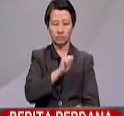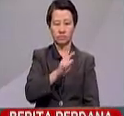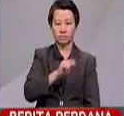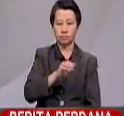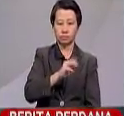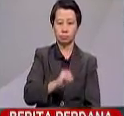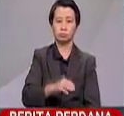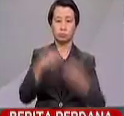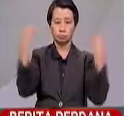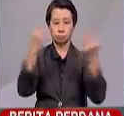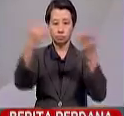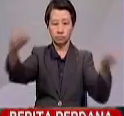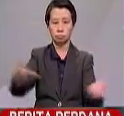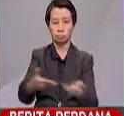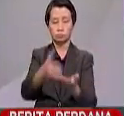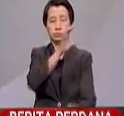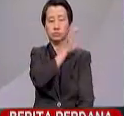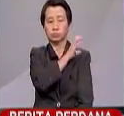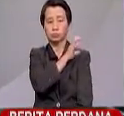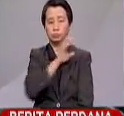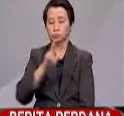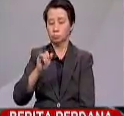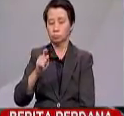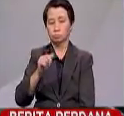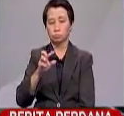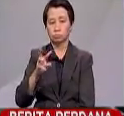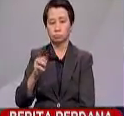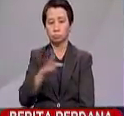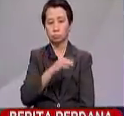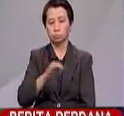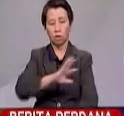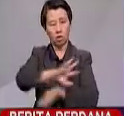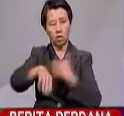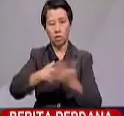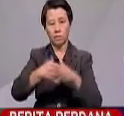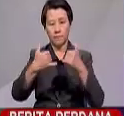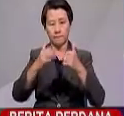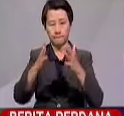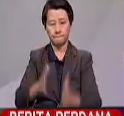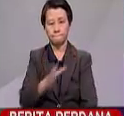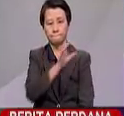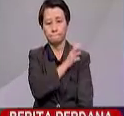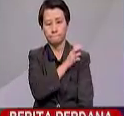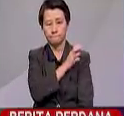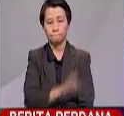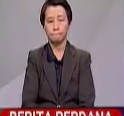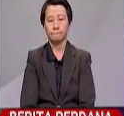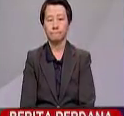majlis memperkenalkan jurulatih UiTM FC dan keseluruhan barisan kejurulatihan.